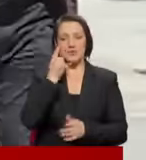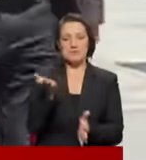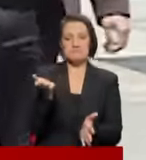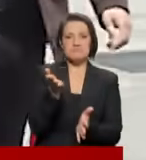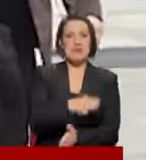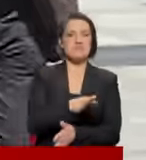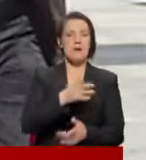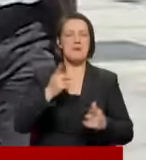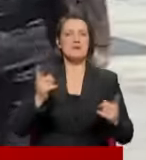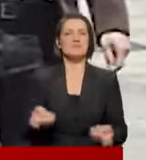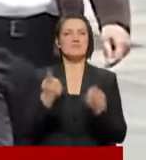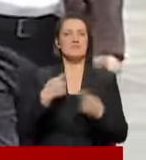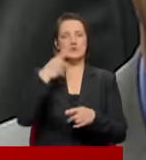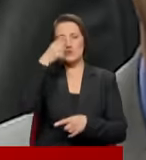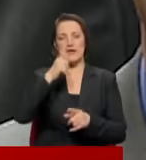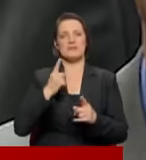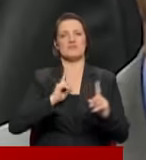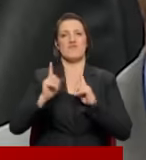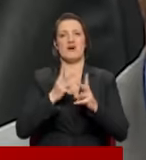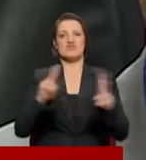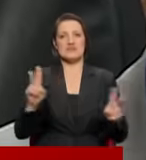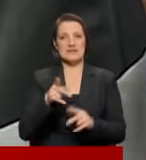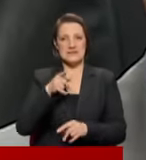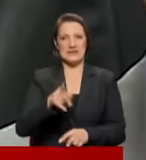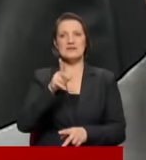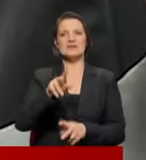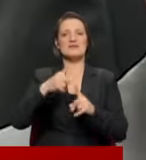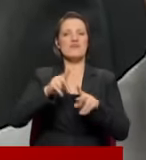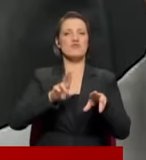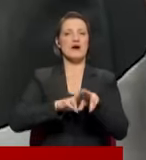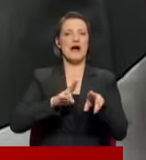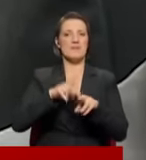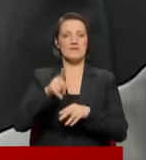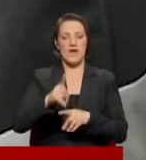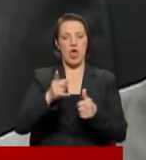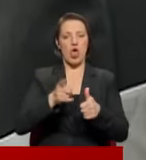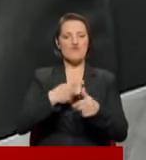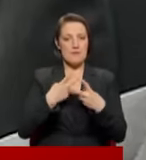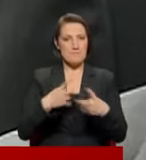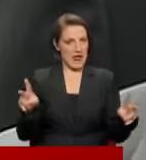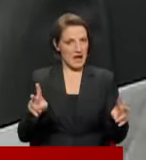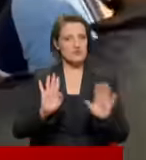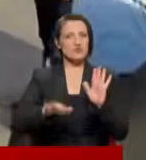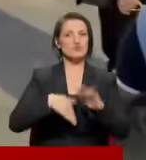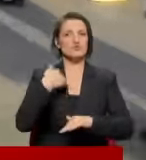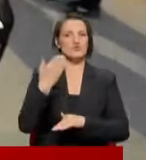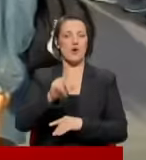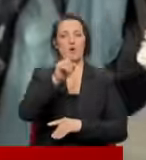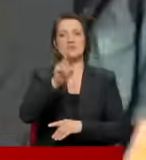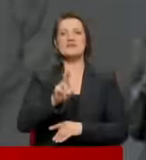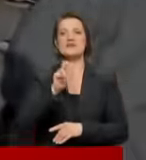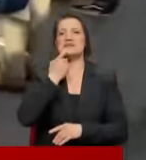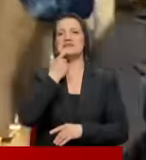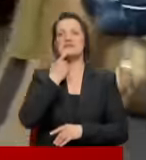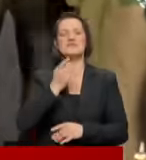devirmeye teşebbüs suçlamasıyla dava açıldı. Diğer Gezi hükümlüleri gibi Tayfun Kahraman da önce beraat etti, ardından 18